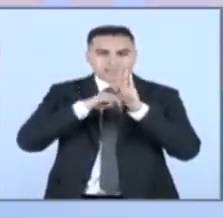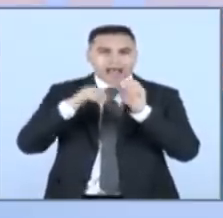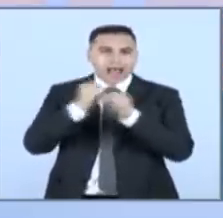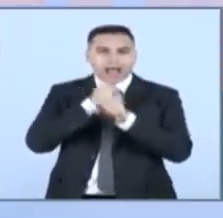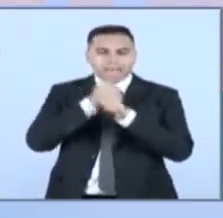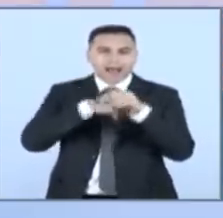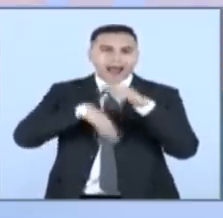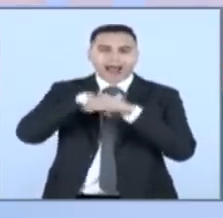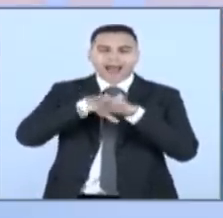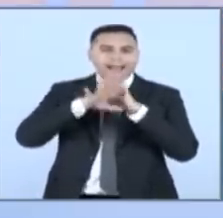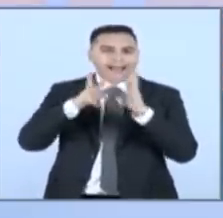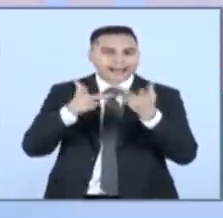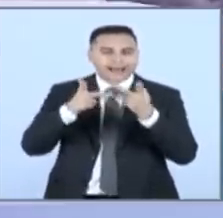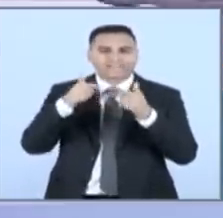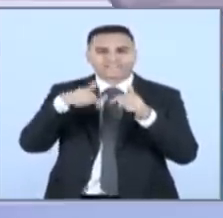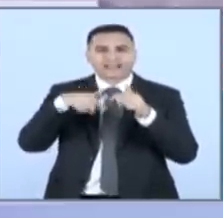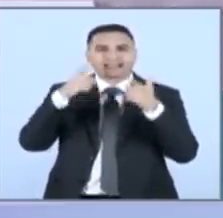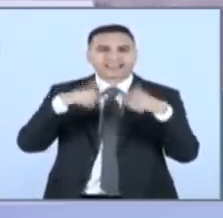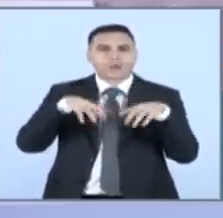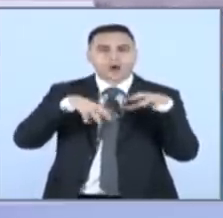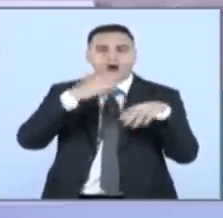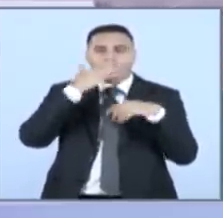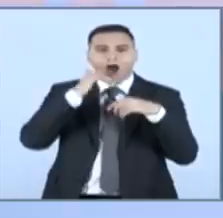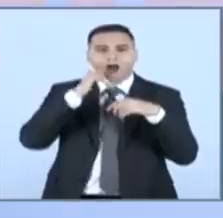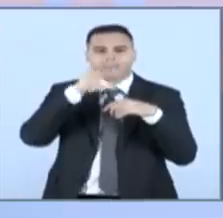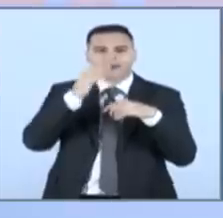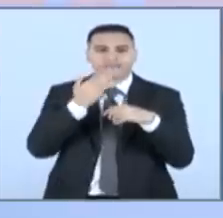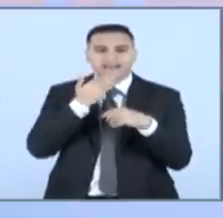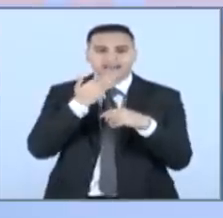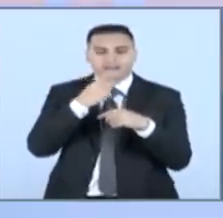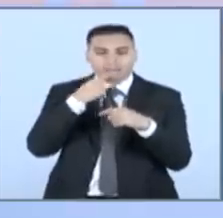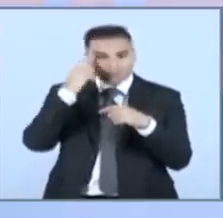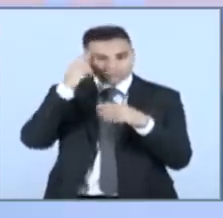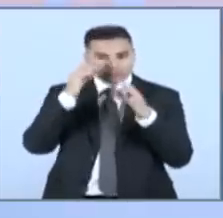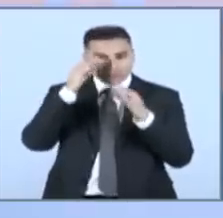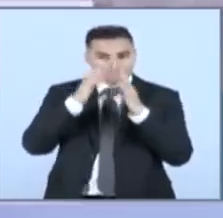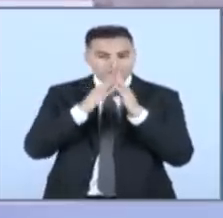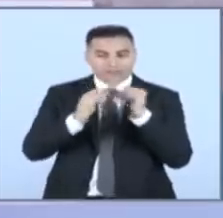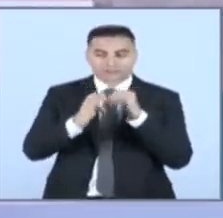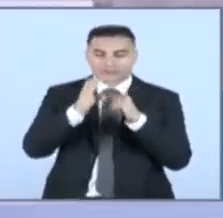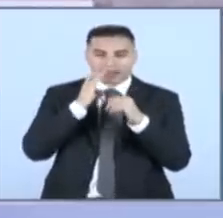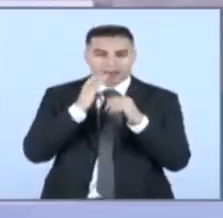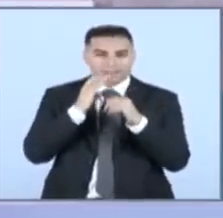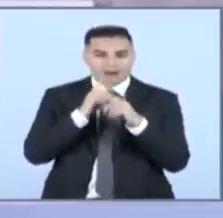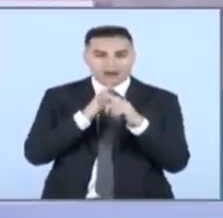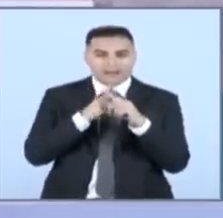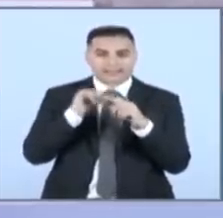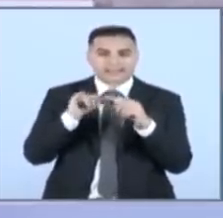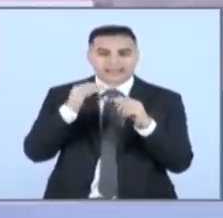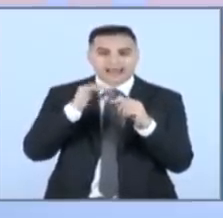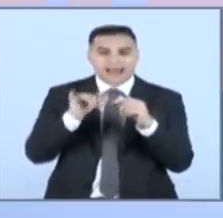دولة من عرب إفريقيا. مصر. فكرت ولكن هي مش مصر. ويحيى